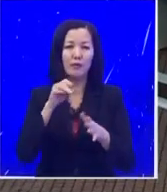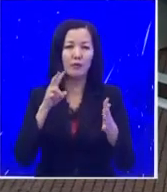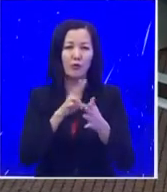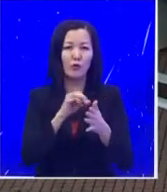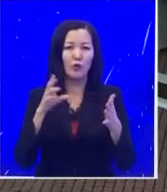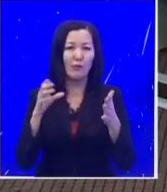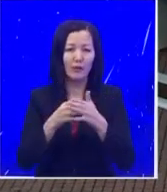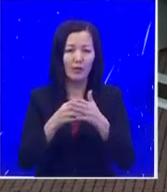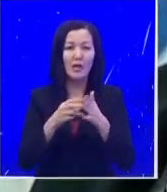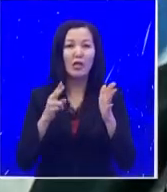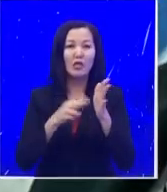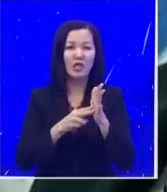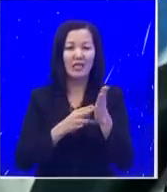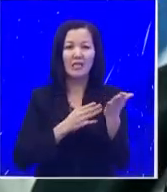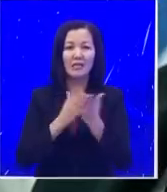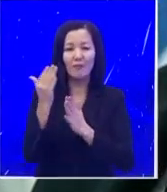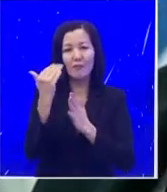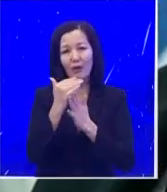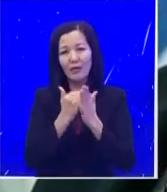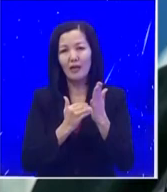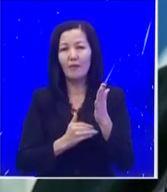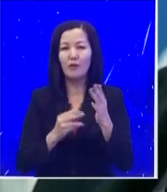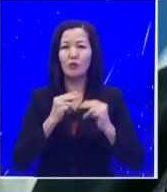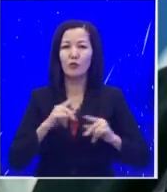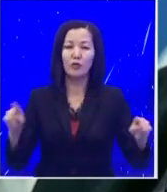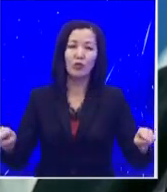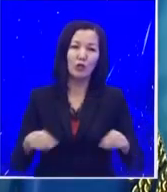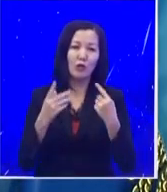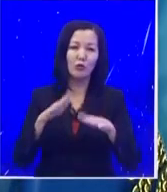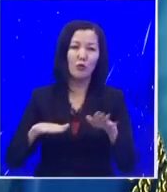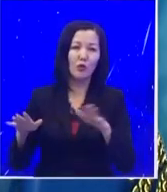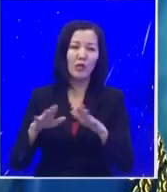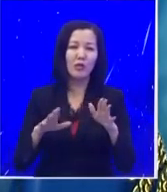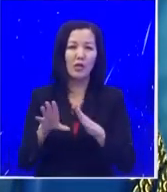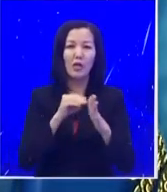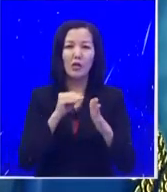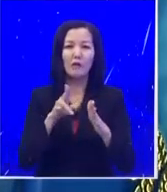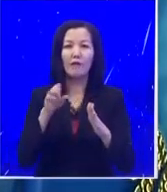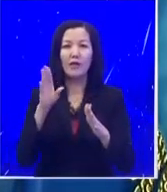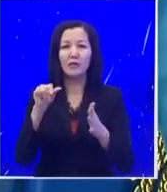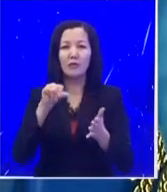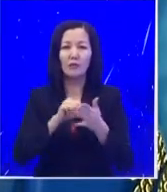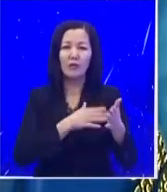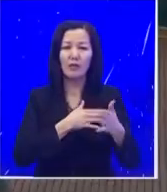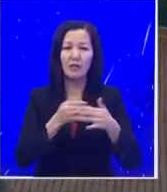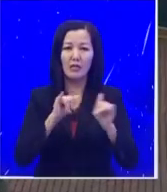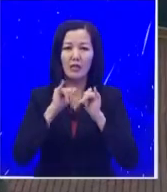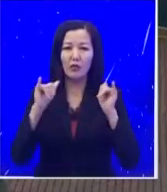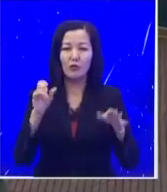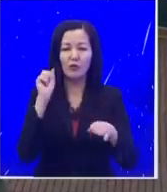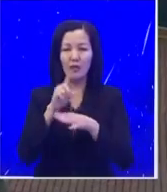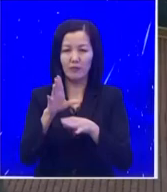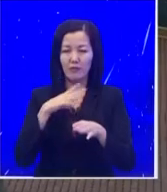тамызында Нұр Отанның 7 серпіні бағдарламасы аясында партия жұмысын жаңғырту, өңірлерді депутаттық фракция мүшелерінің белсенділігін